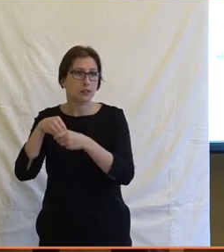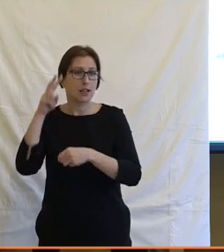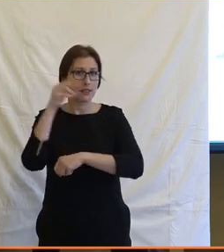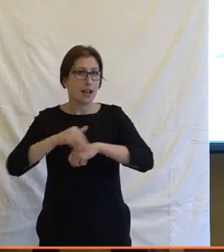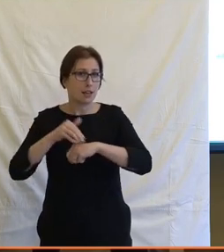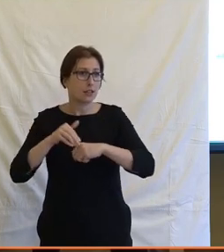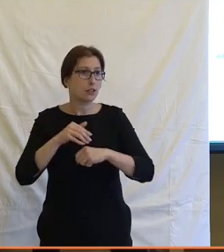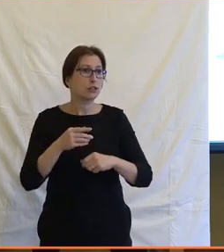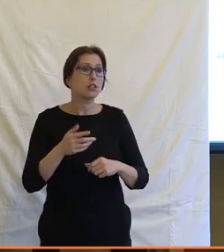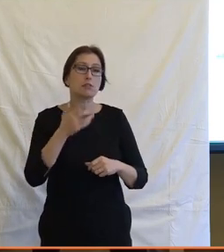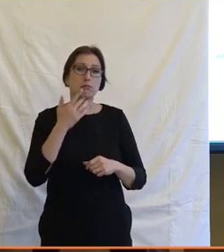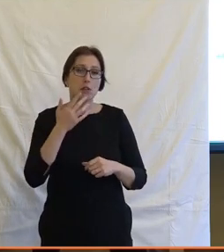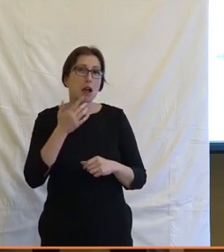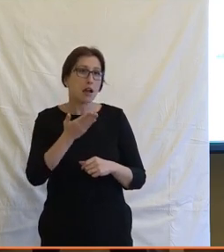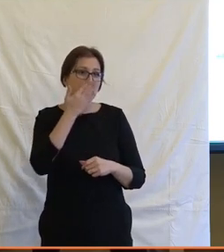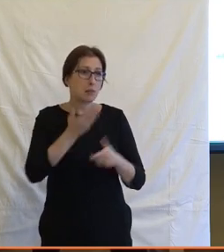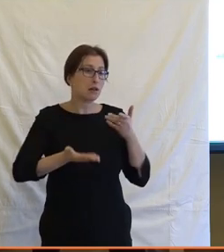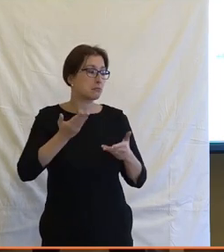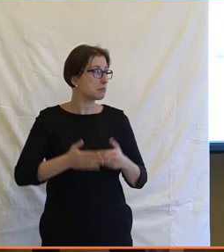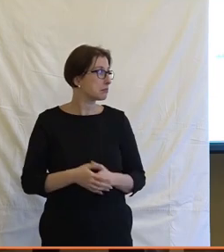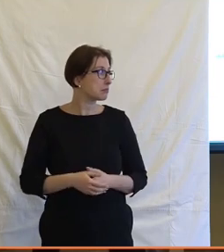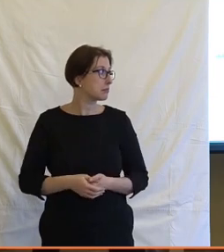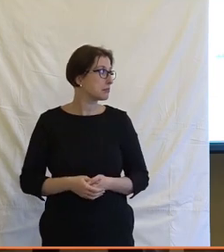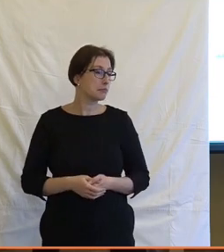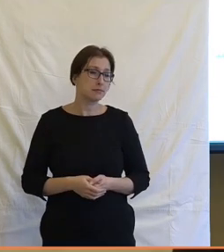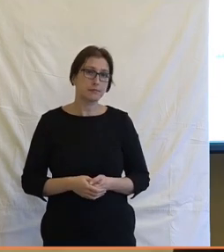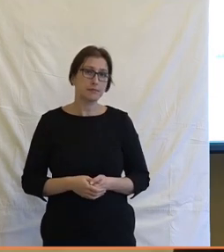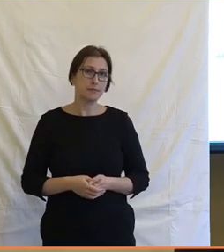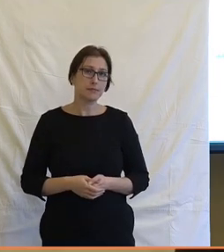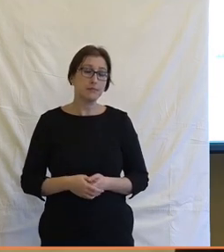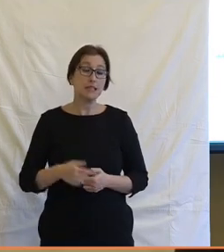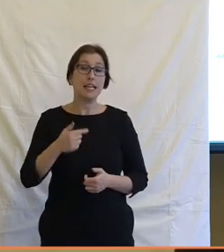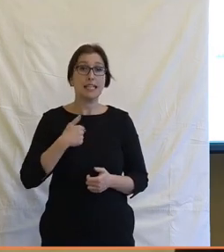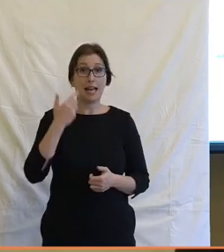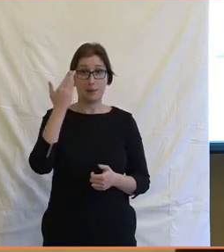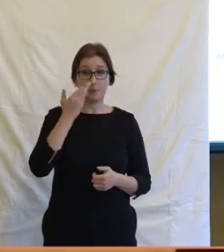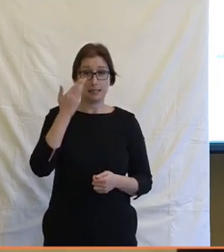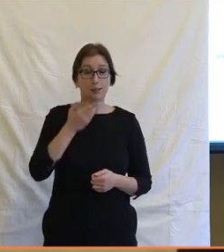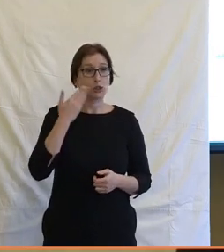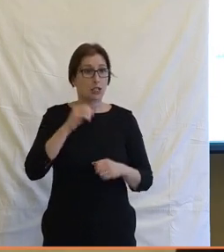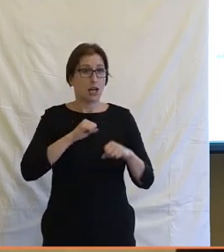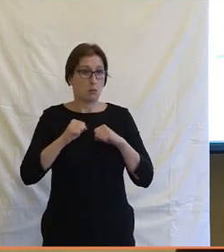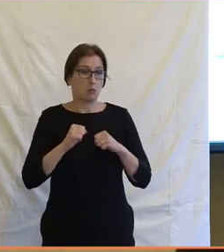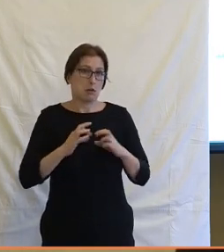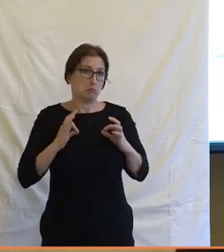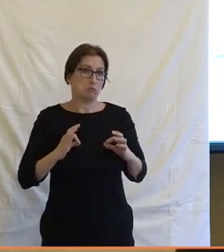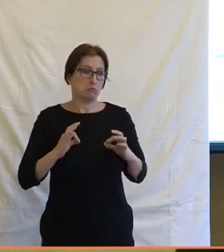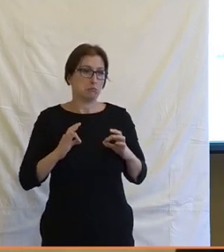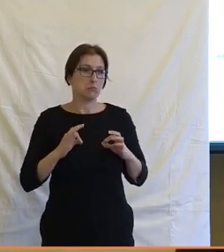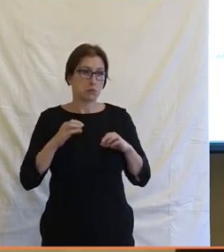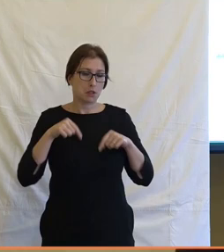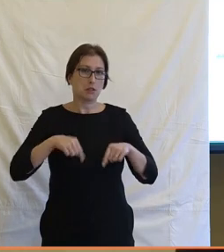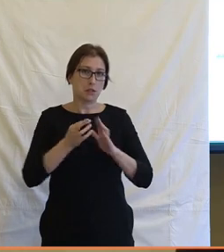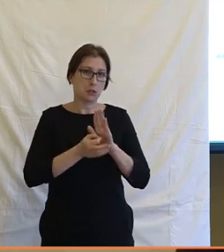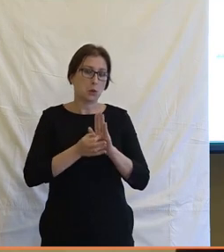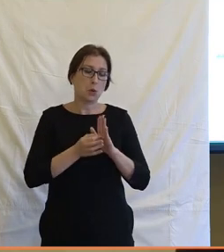Česká republika ve srovnání se zahraničními kolegy? Já si myslím, že Česká republika je na tom dobře. Jako co opravdu,